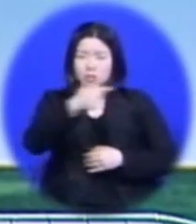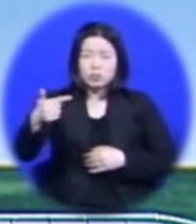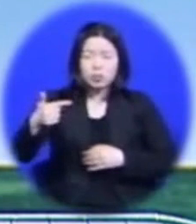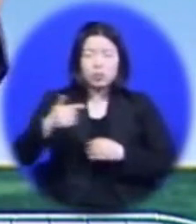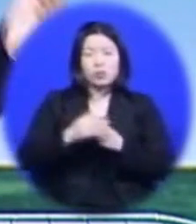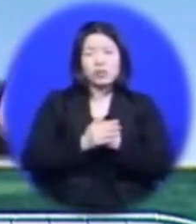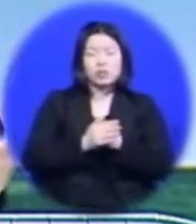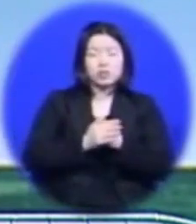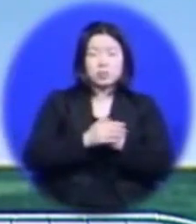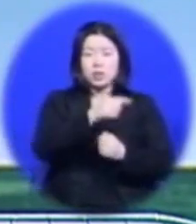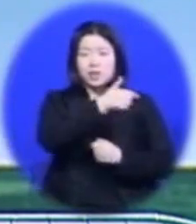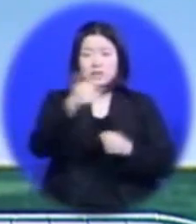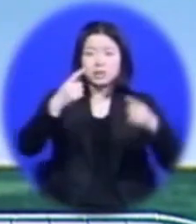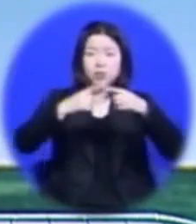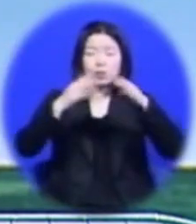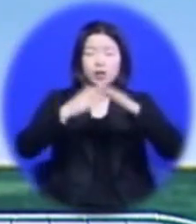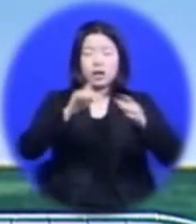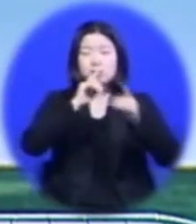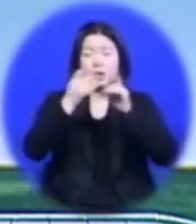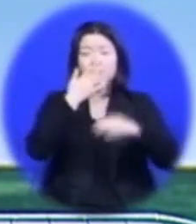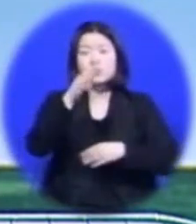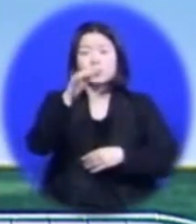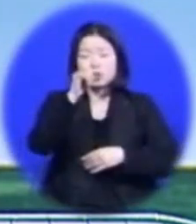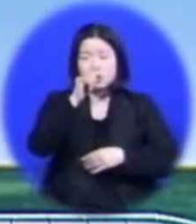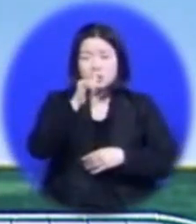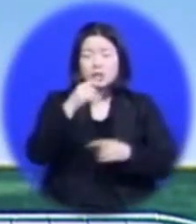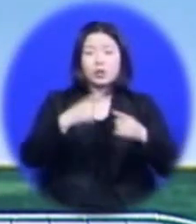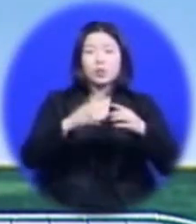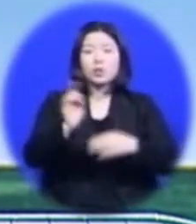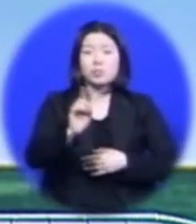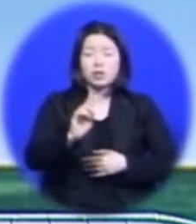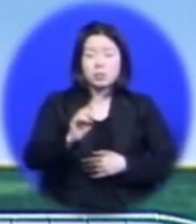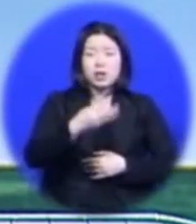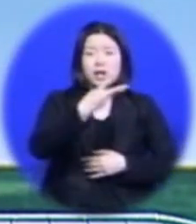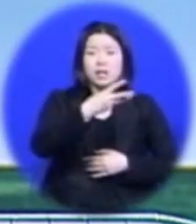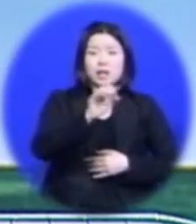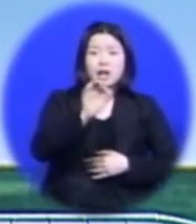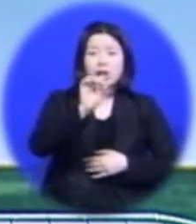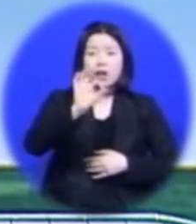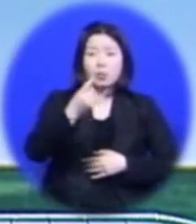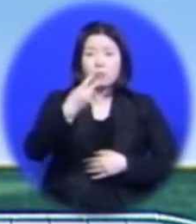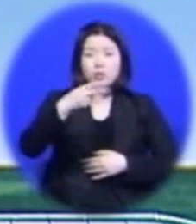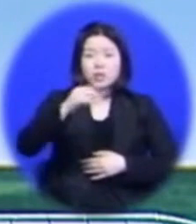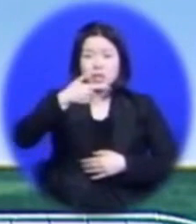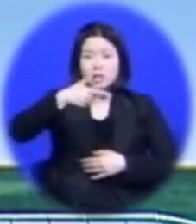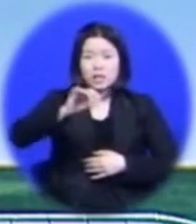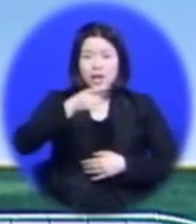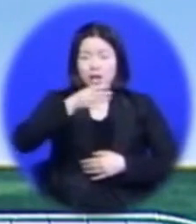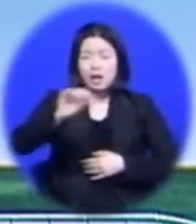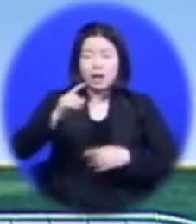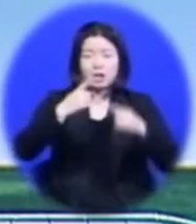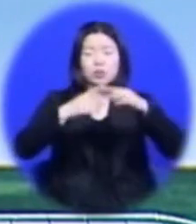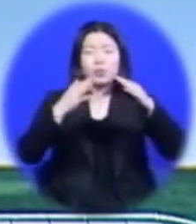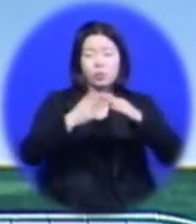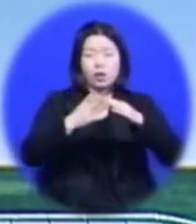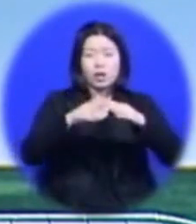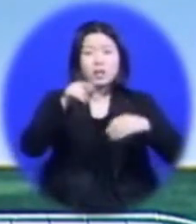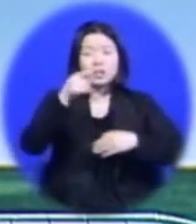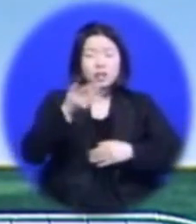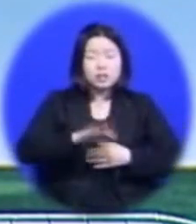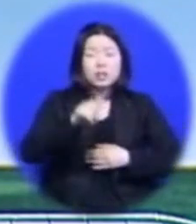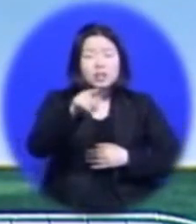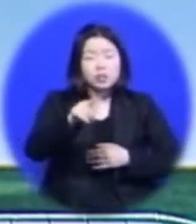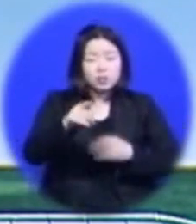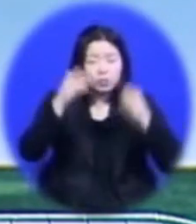말해서 정말 대형교회라고 말할 수 있는 교회가 라오디기아 교회예요. 근데 그 라오디기아 교회를 향하여 주님이